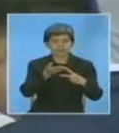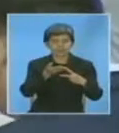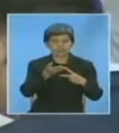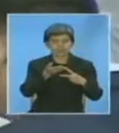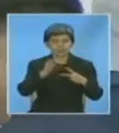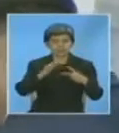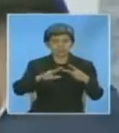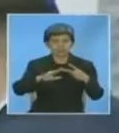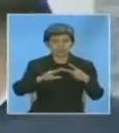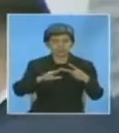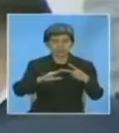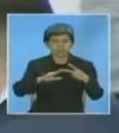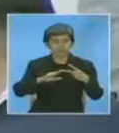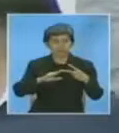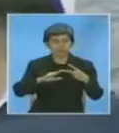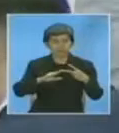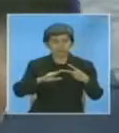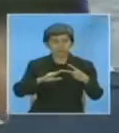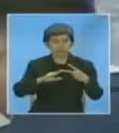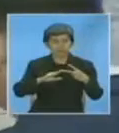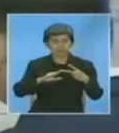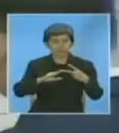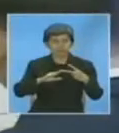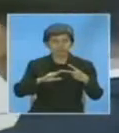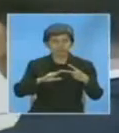สุรชัย